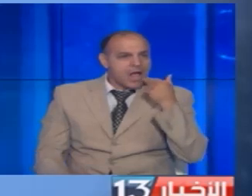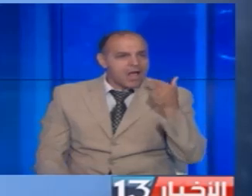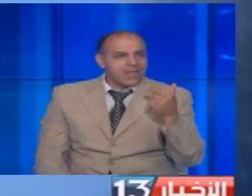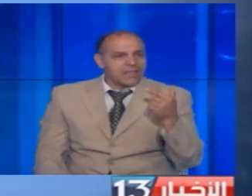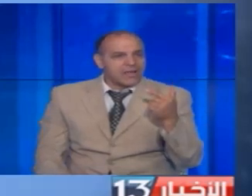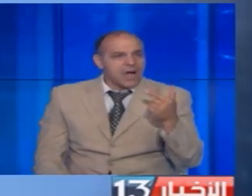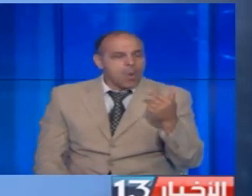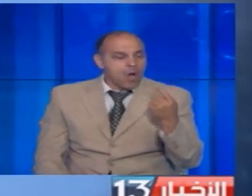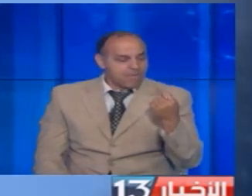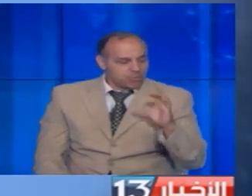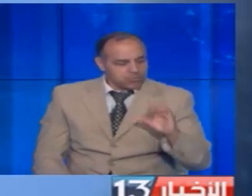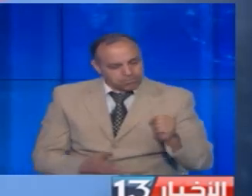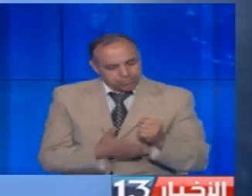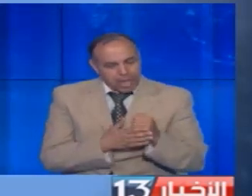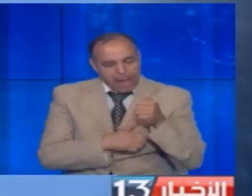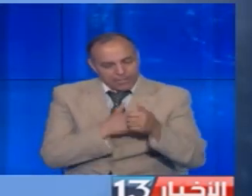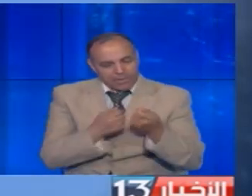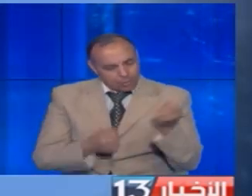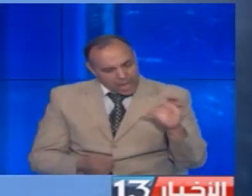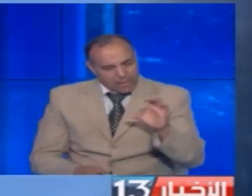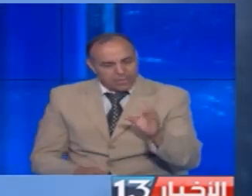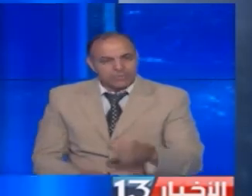والدعم المادي في السنة القادمة.